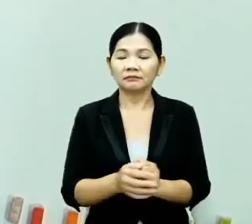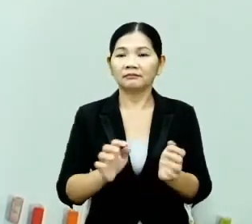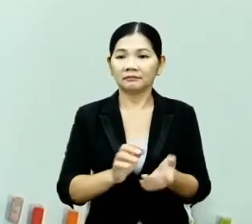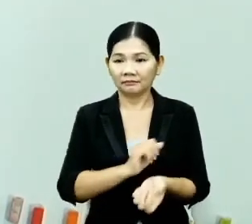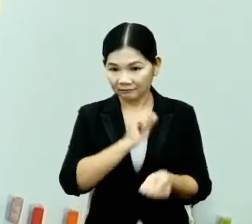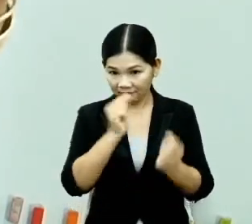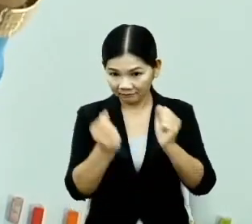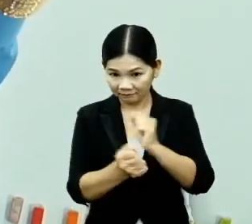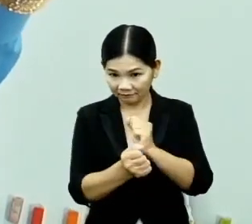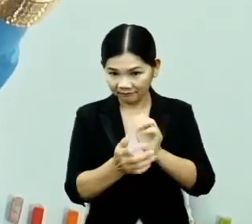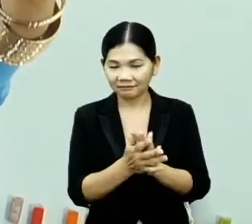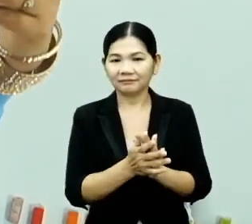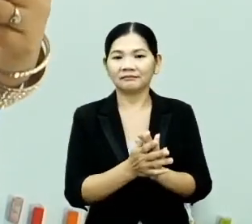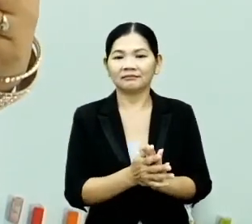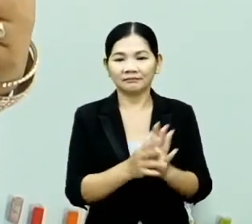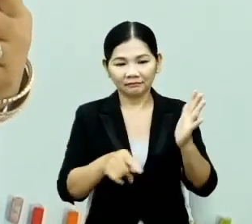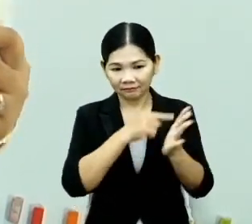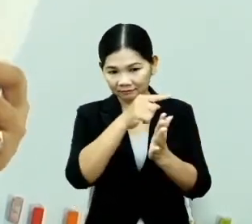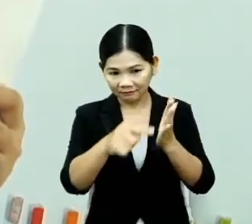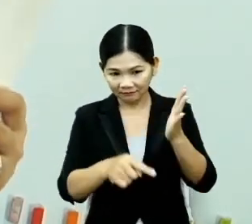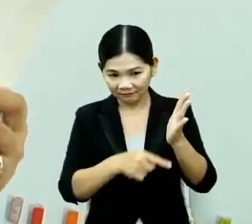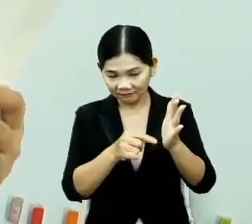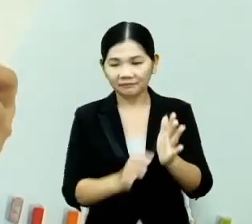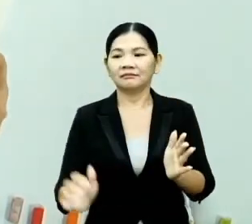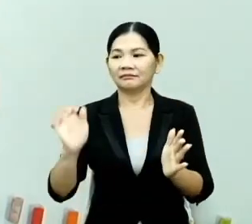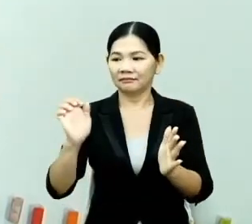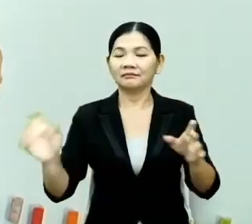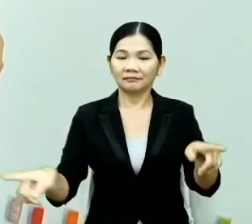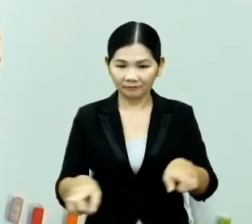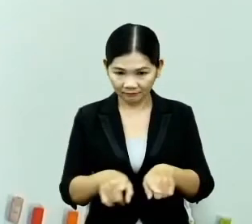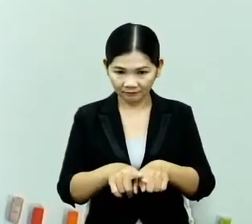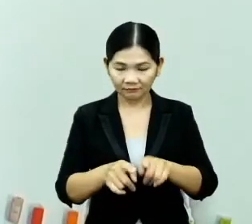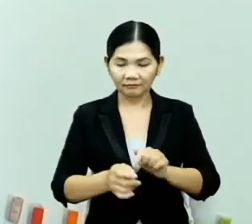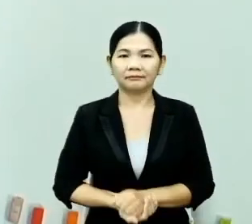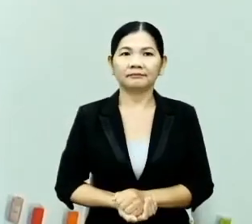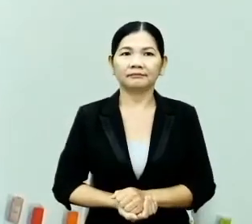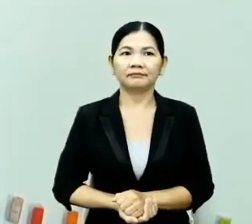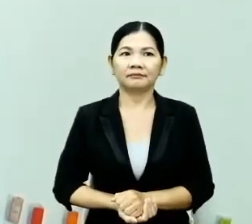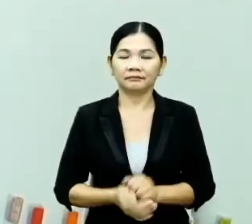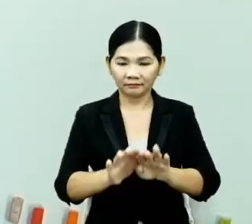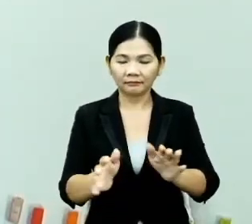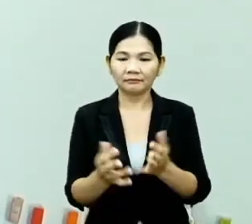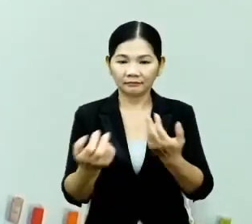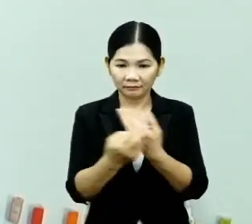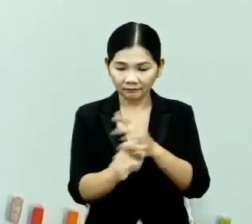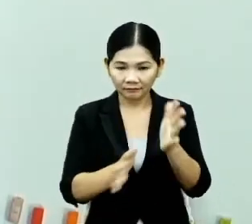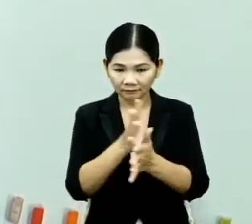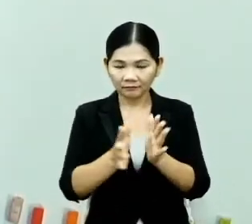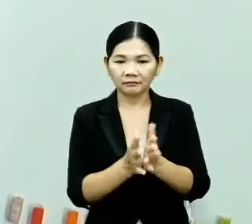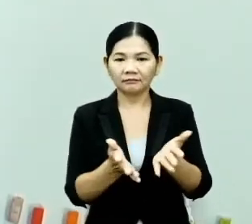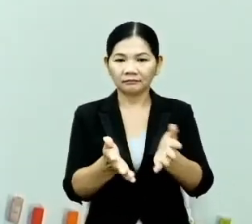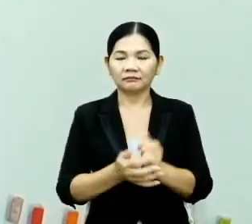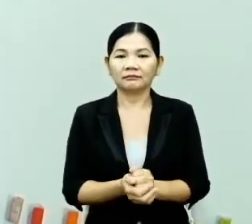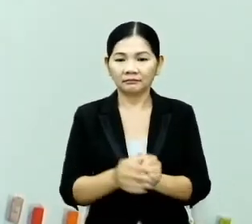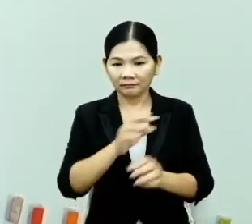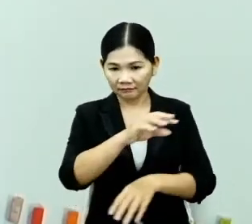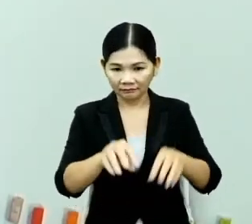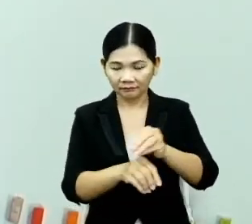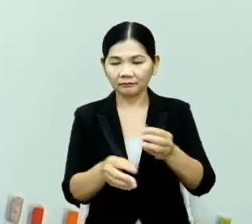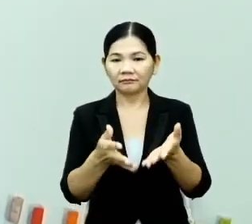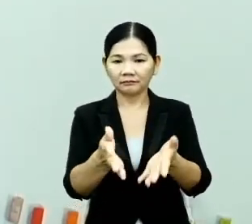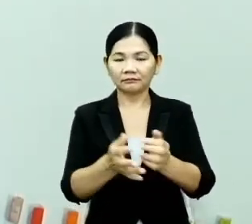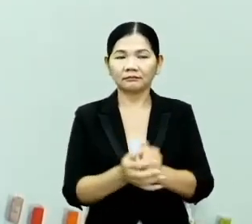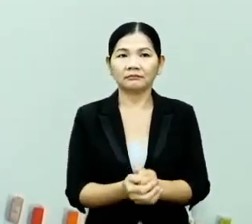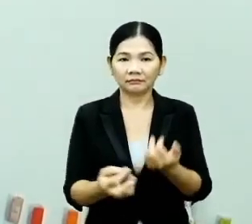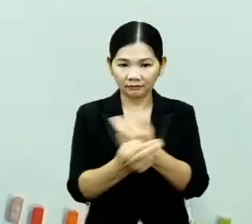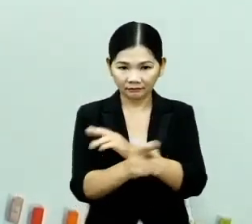ចាអ្នកគ្រូដូរខាងស្រាក់ណាចំណែកអសរចទុកនៅដោដោដែរឥឡូវកូនកូនត្រៀមខ្លួនអានព្យាងដោយប្រើអសរចល័តដោយខ្លួនឯ